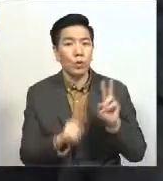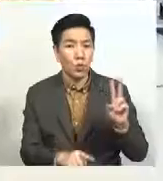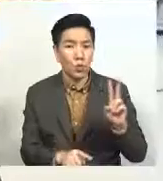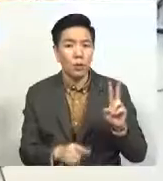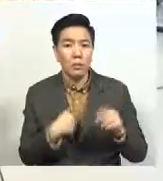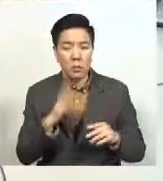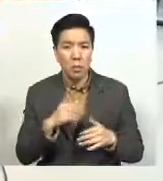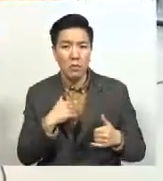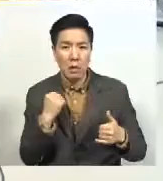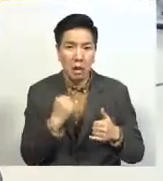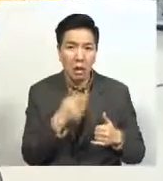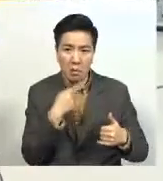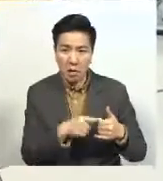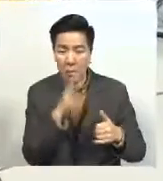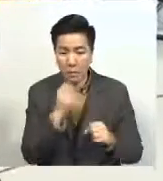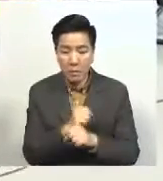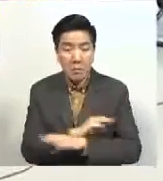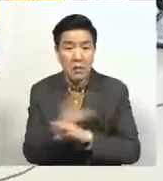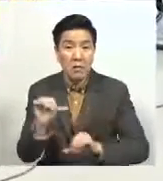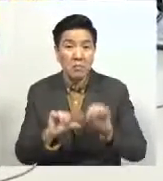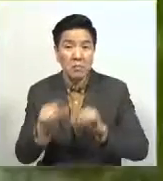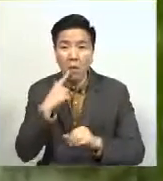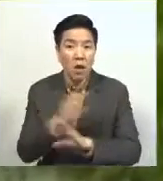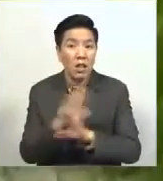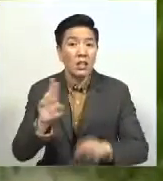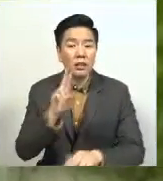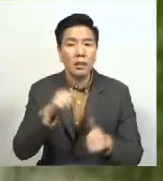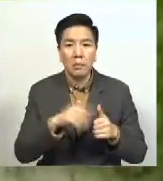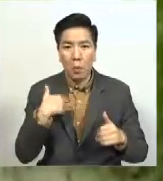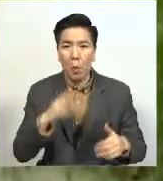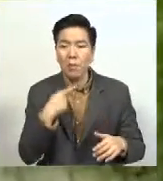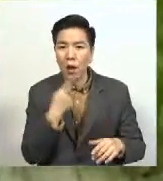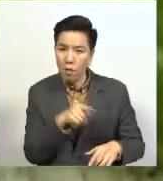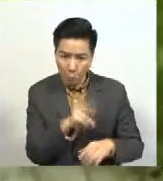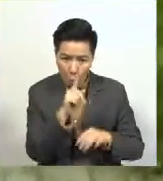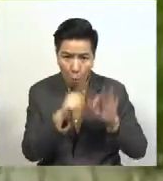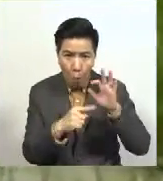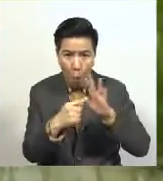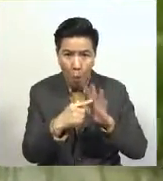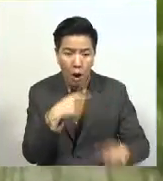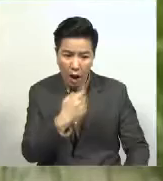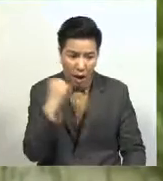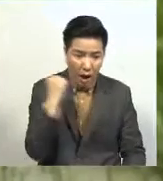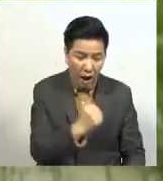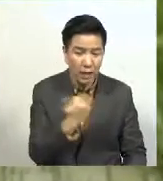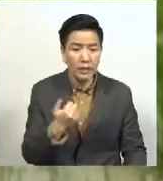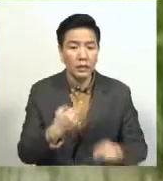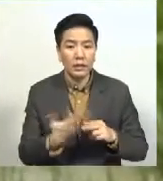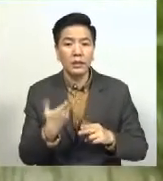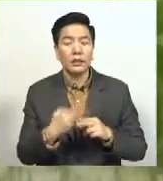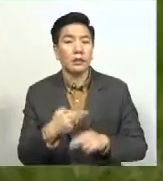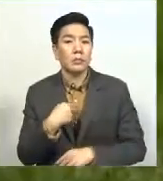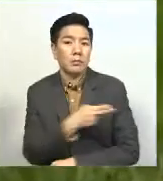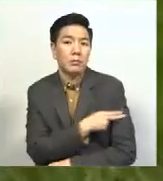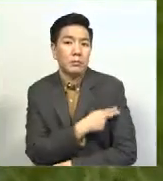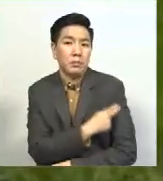ถูกขู่ฆ่าแล้วนะหลังจากที่มีการทำงานต่อต้านการใช้สารเคมีร้ายแรง3ตัวนี้โดยนายแพทย์ธีรวัฒน์เหมจุฑ